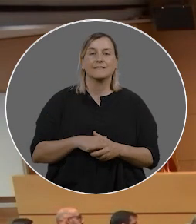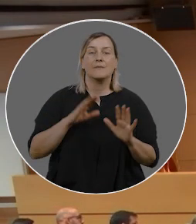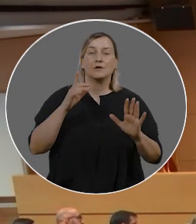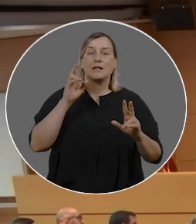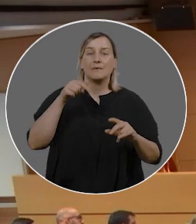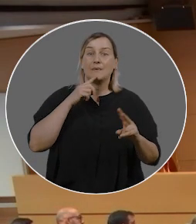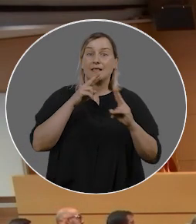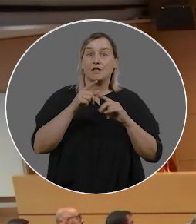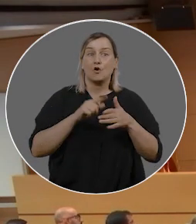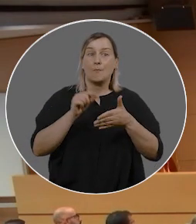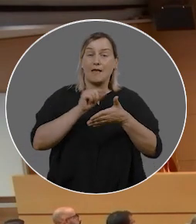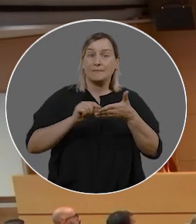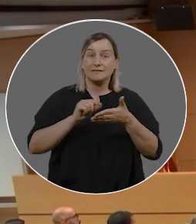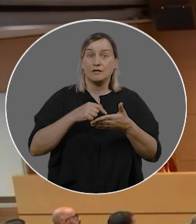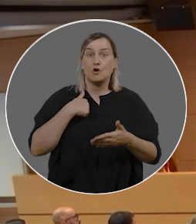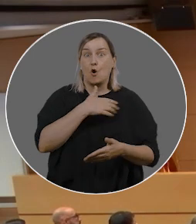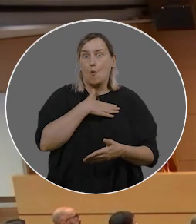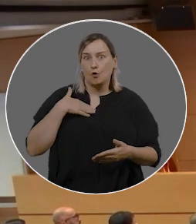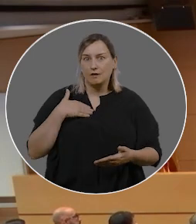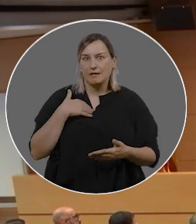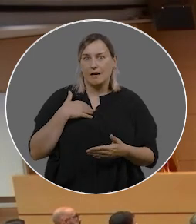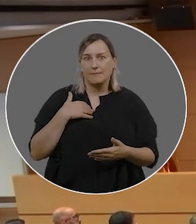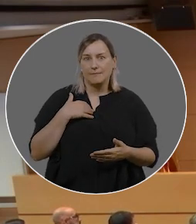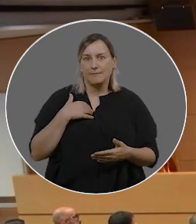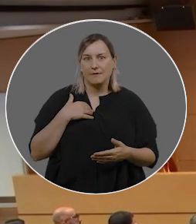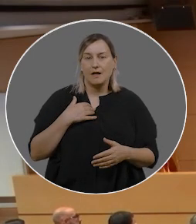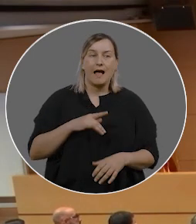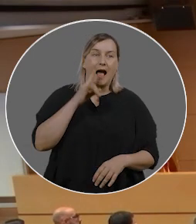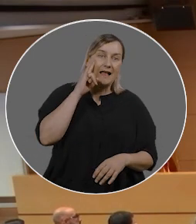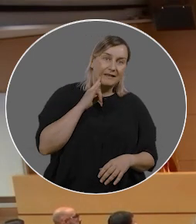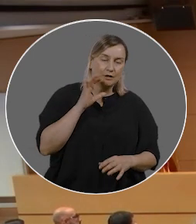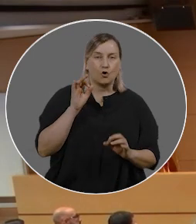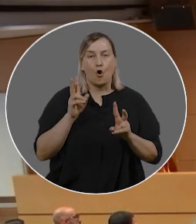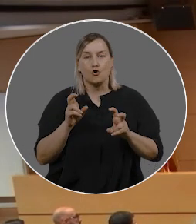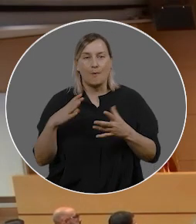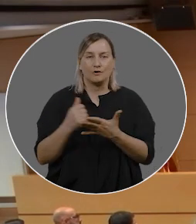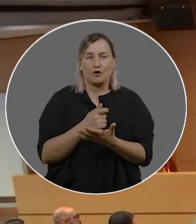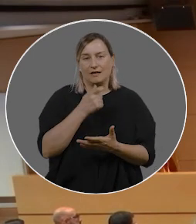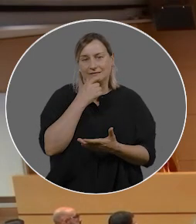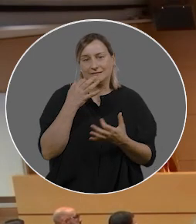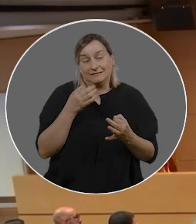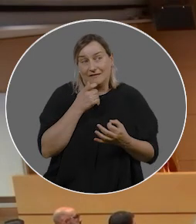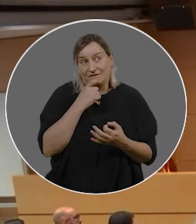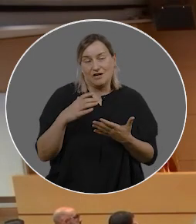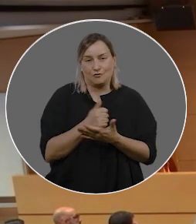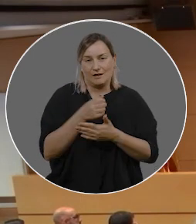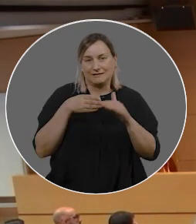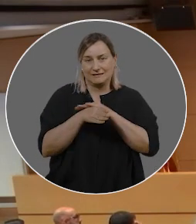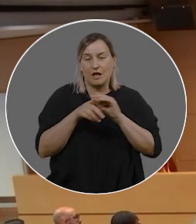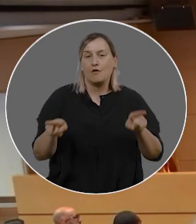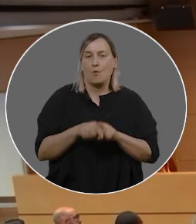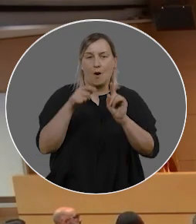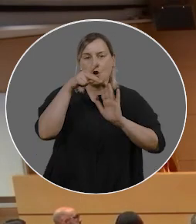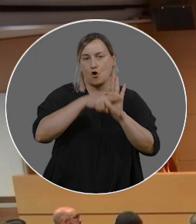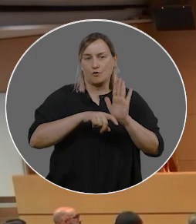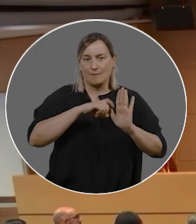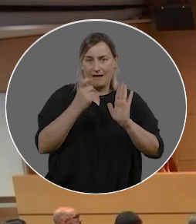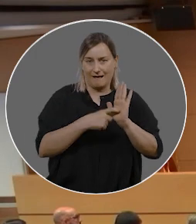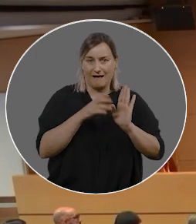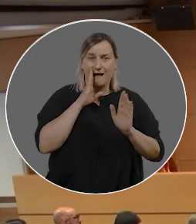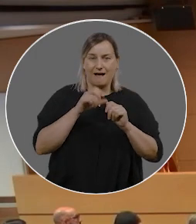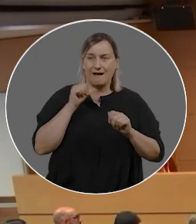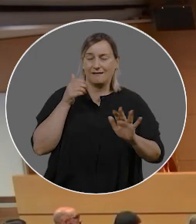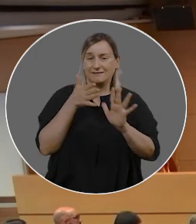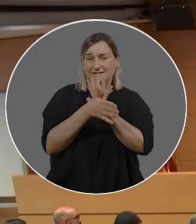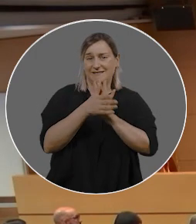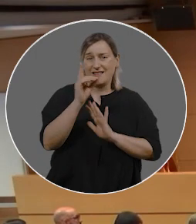Però també cal dir que com a administració el que voldríem és que siguin antigues o noves, totes siguin accessibles, independentment de la norma legal. És a dir,